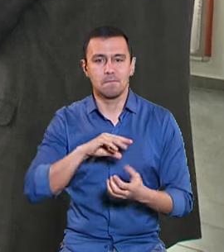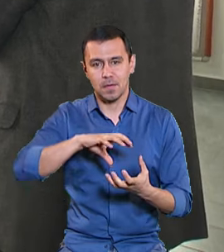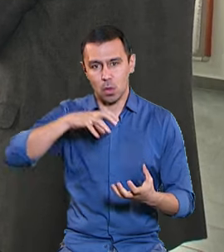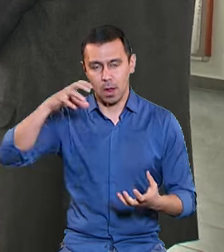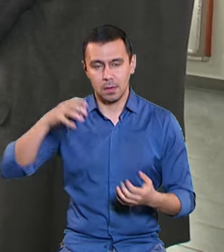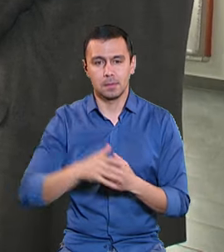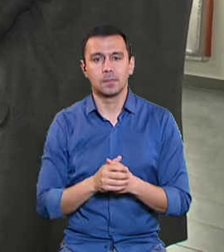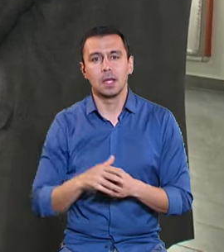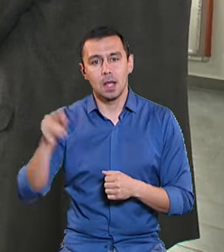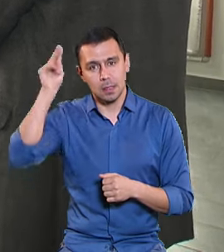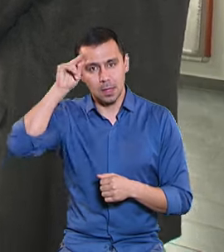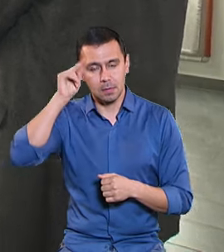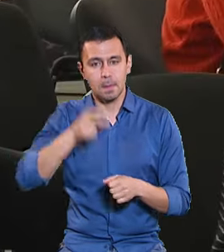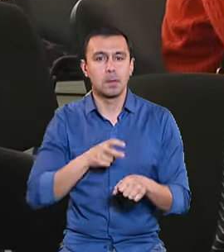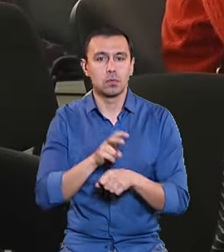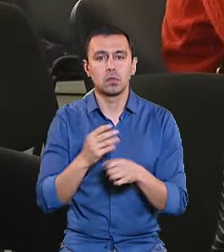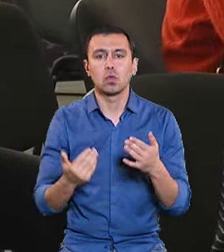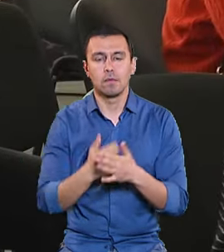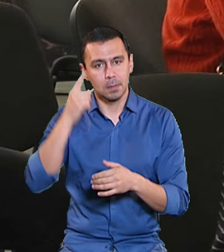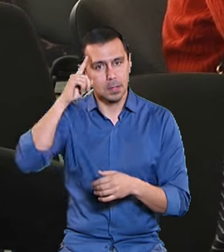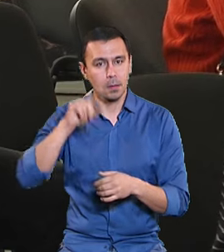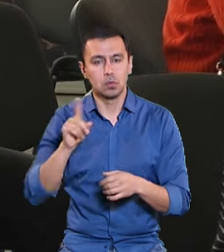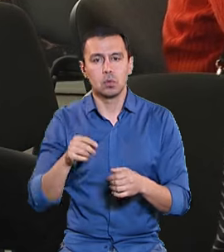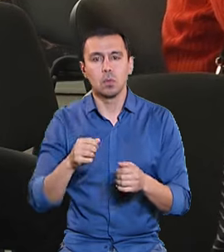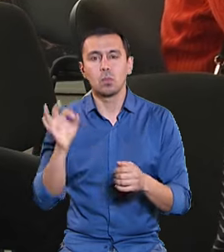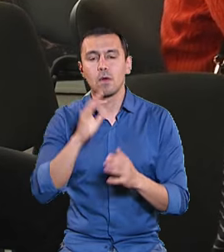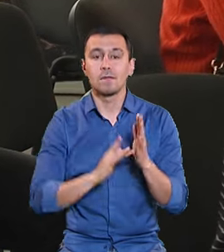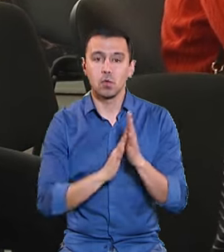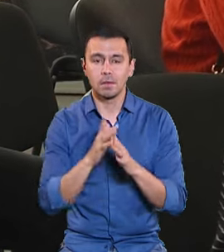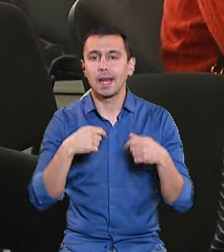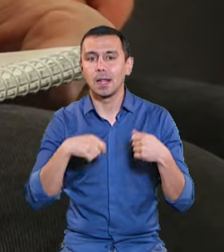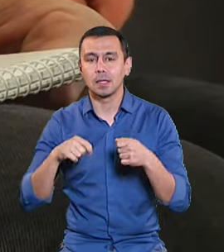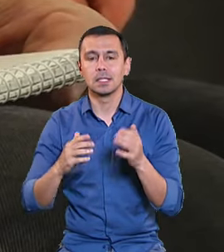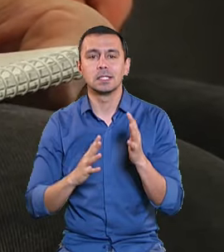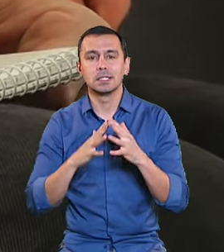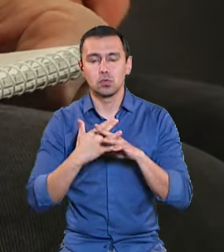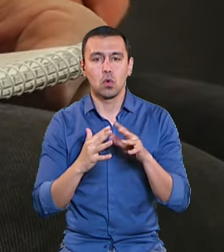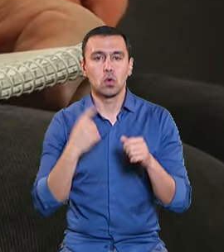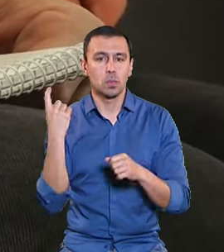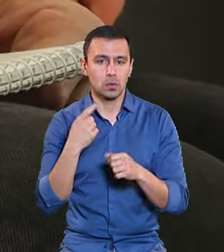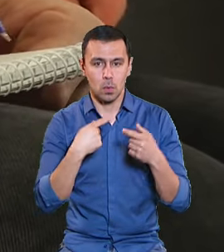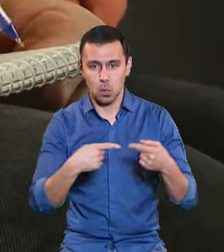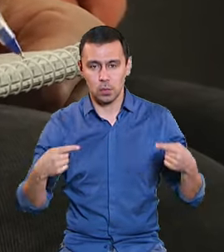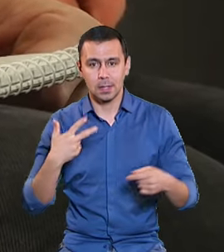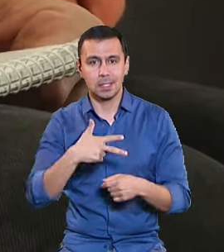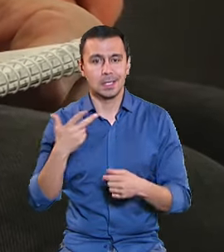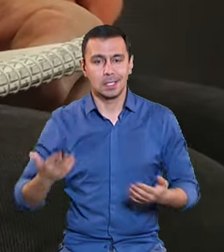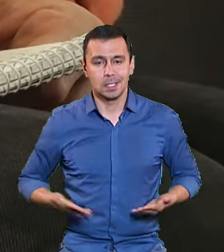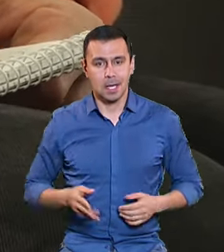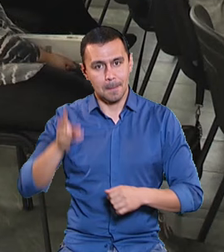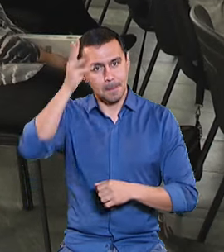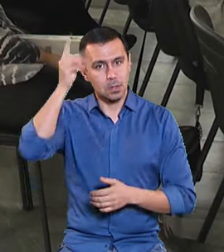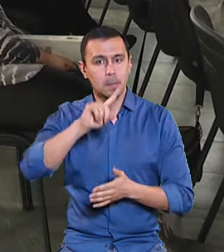На навчання, каже Віталій Мартинюк, прийшов за новими знаннями щодо вирощування та реалізації сільськогосподарської продукції. 33 жителі Хмельницької